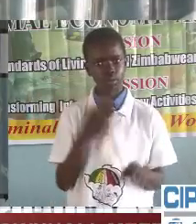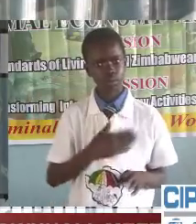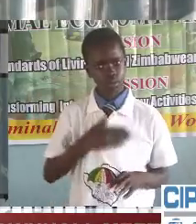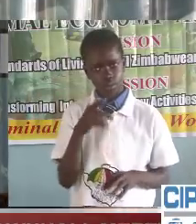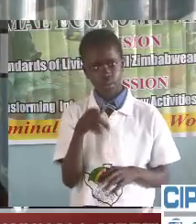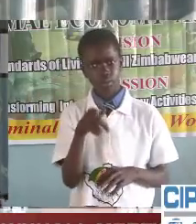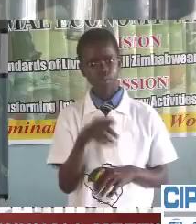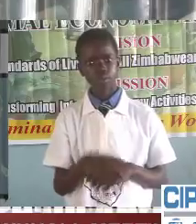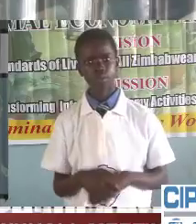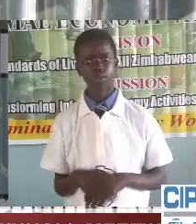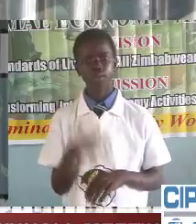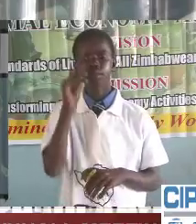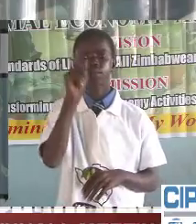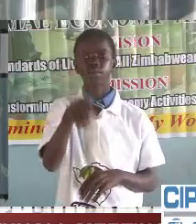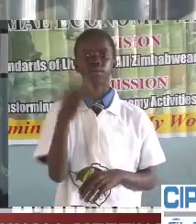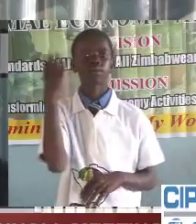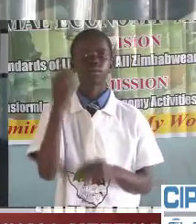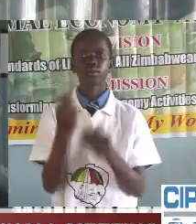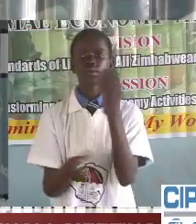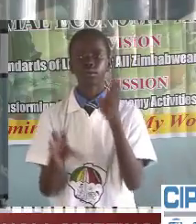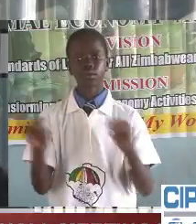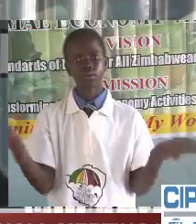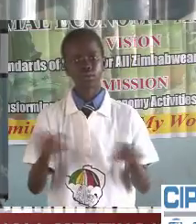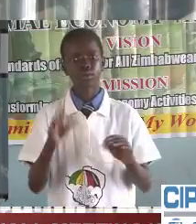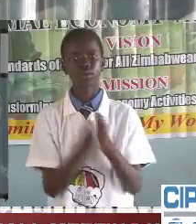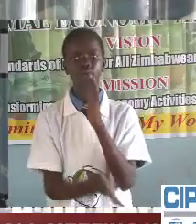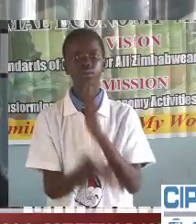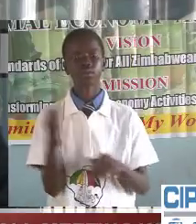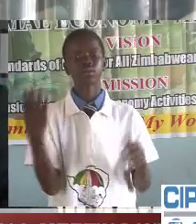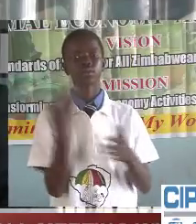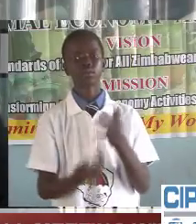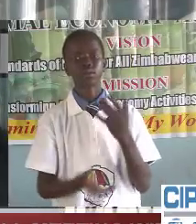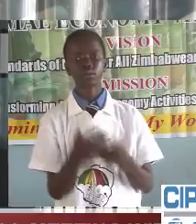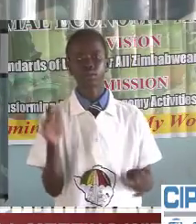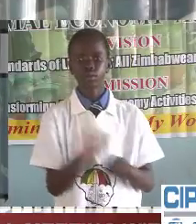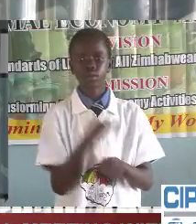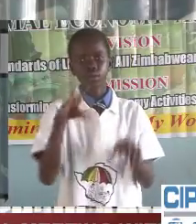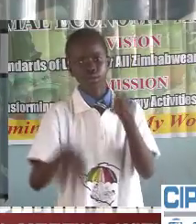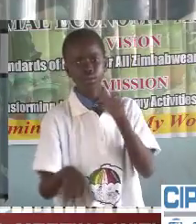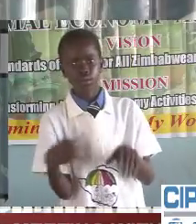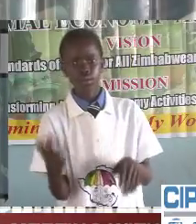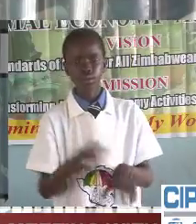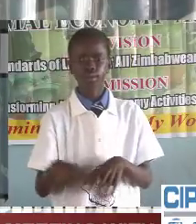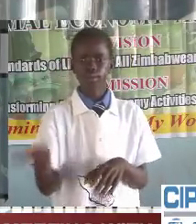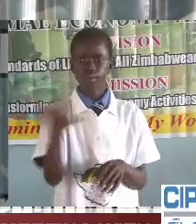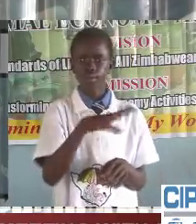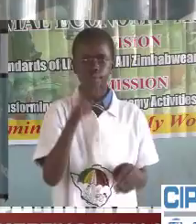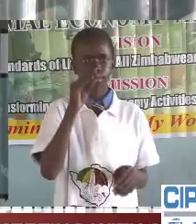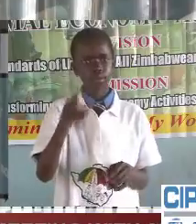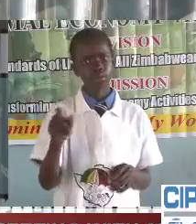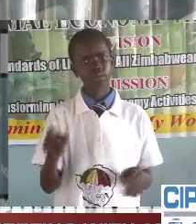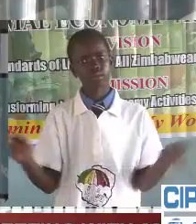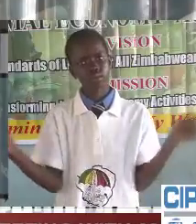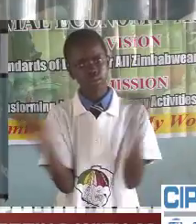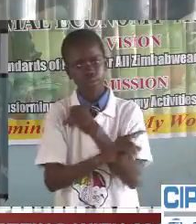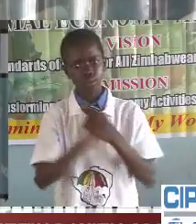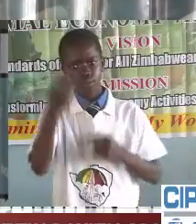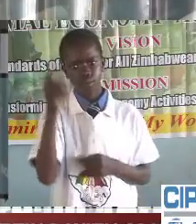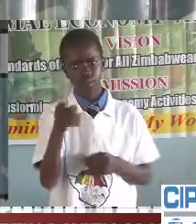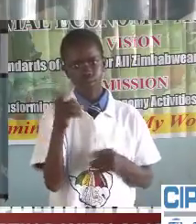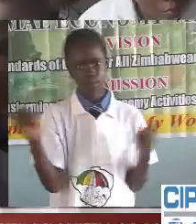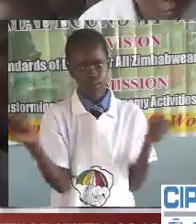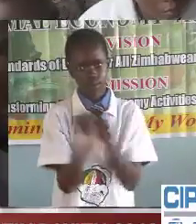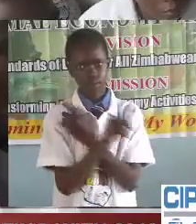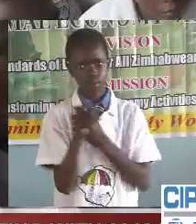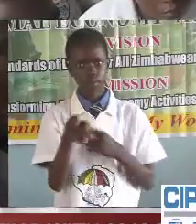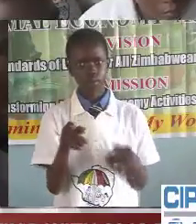anga asingazvitarisi zvose izvozvo. Saka tichapinda tigokweshana nemutemo urimo tichiuchinja. Ndo chinhu chokutanga. Kana